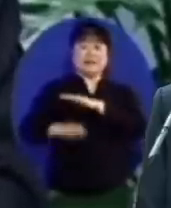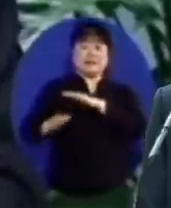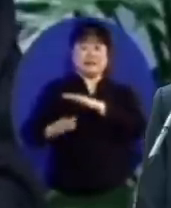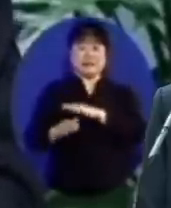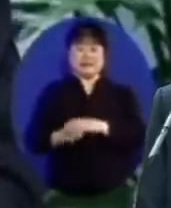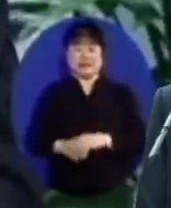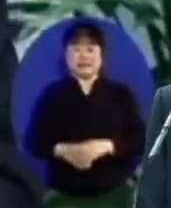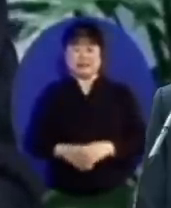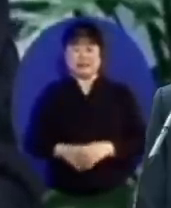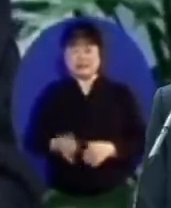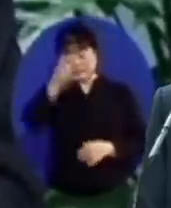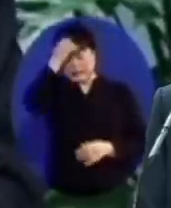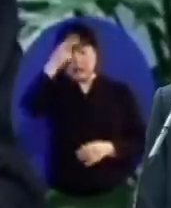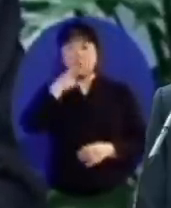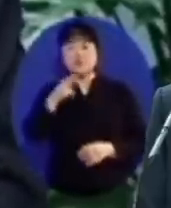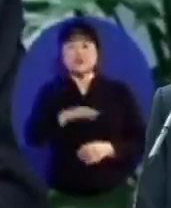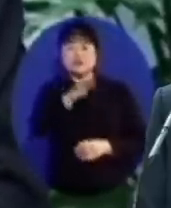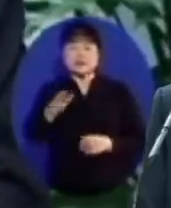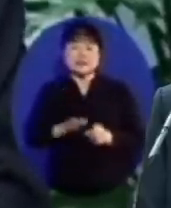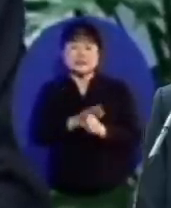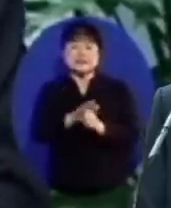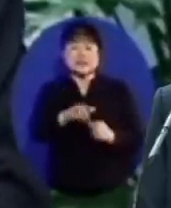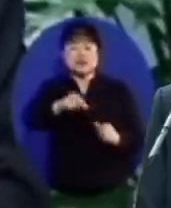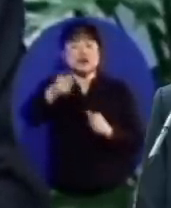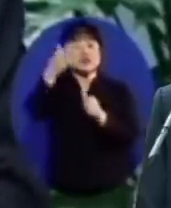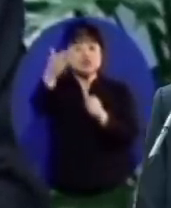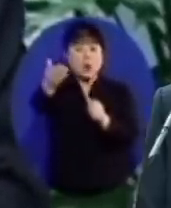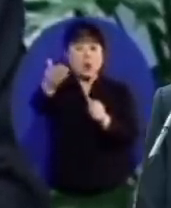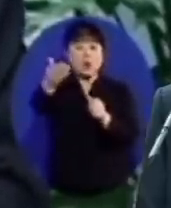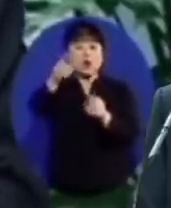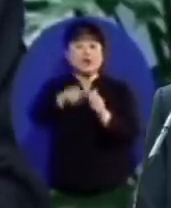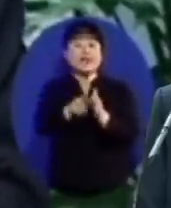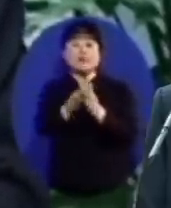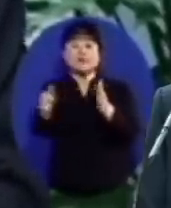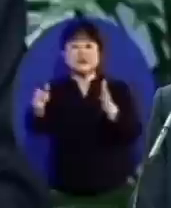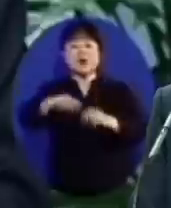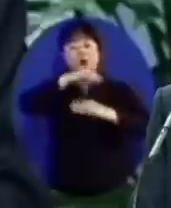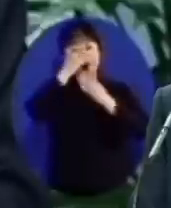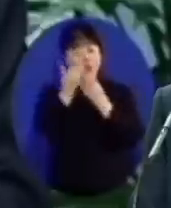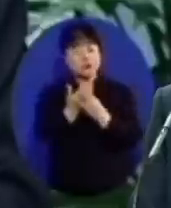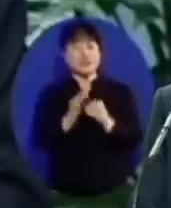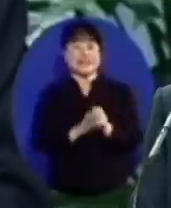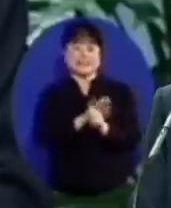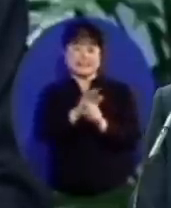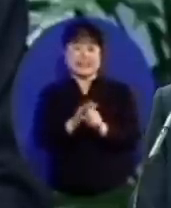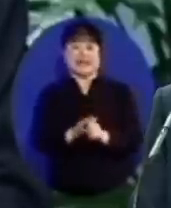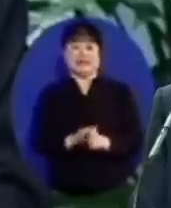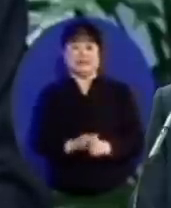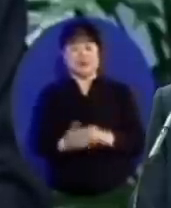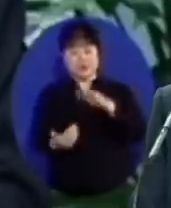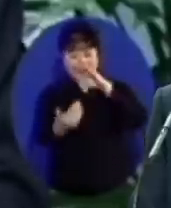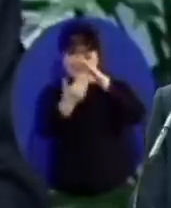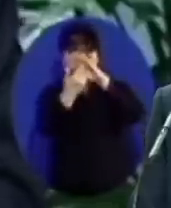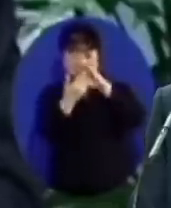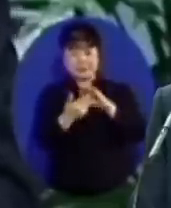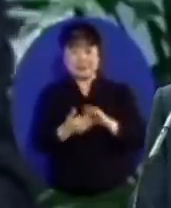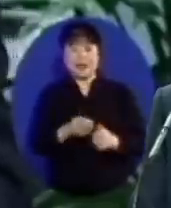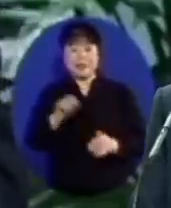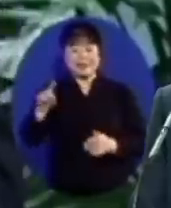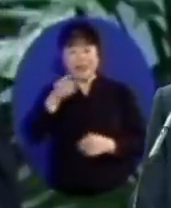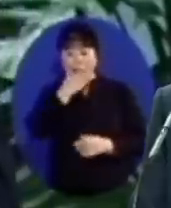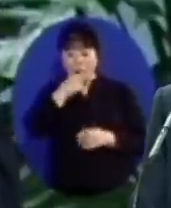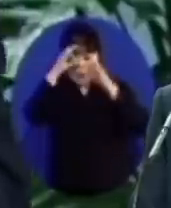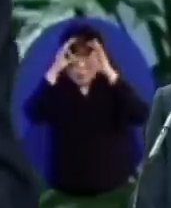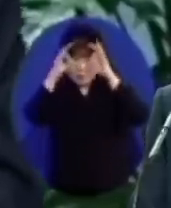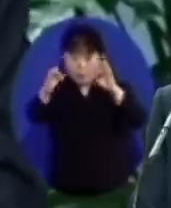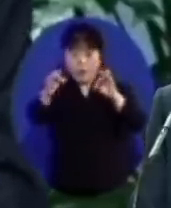되어 먹지 못한 우리를 그 사랑으로 구원하셔서 그때로부터 온전한 사람으로 기르시는 것입니다. 마태복음 5장